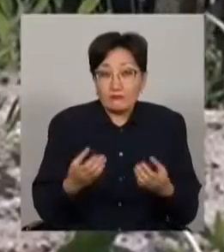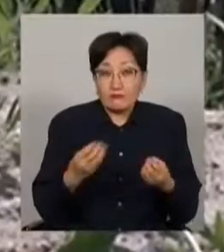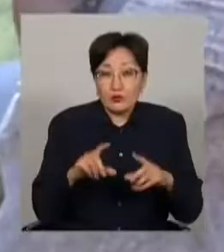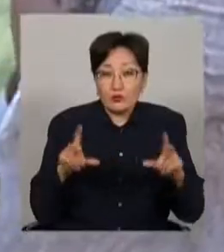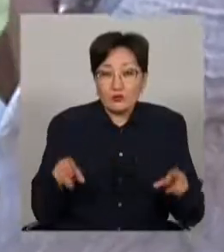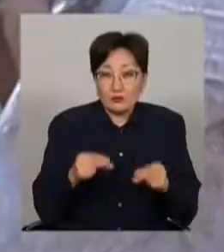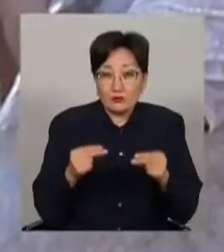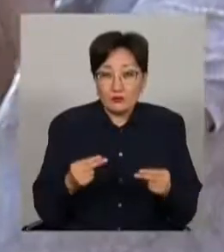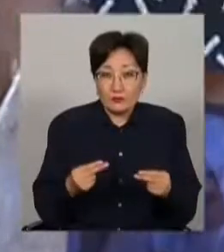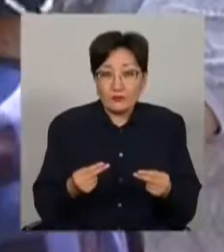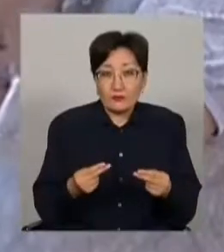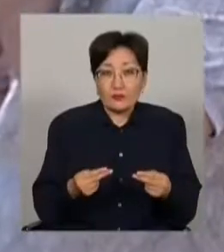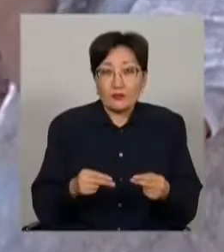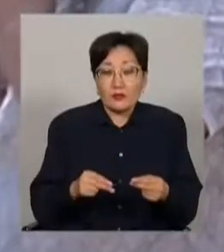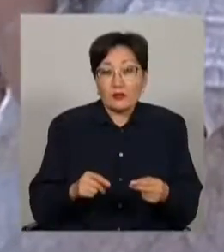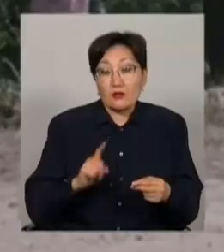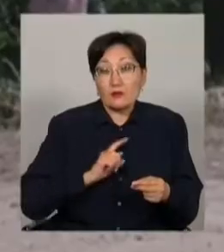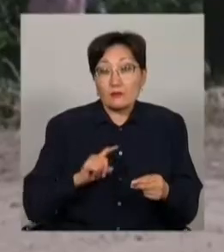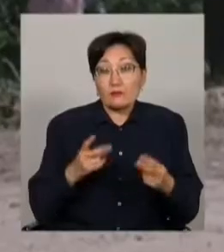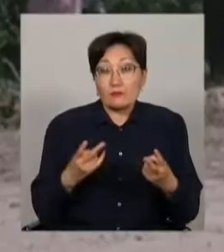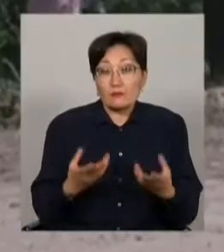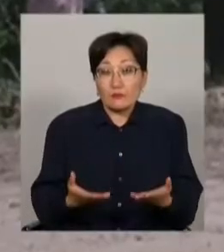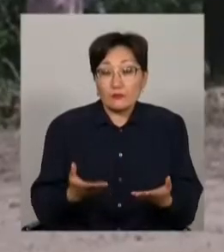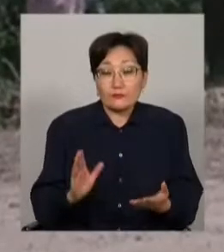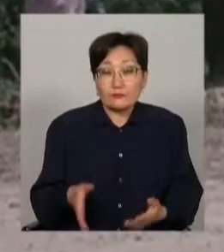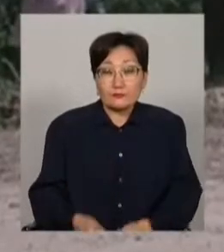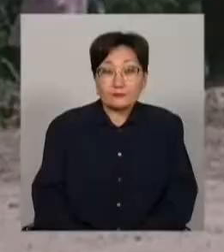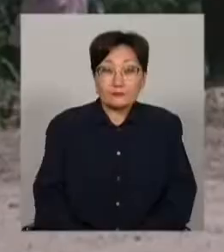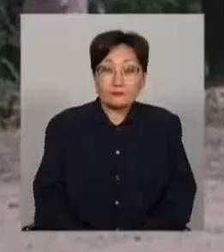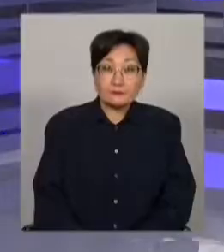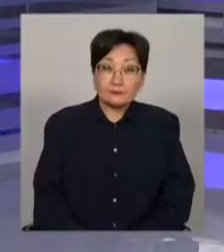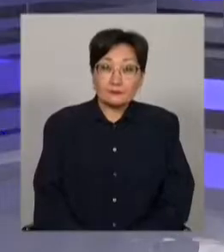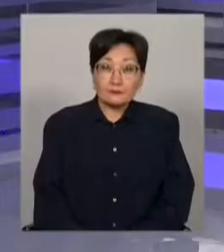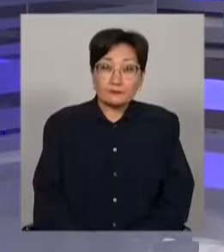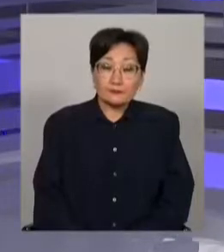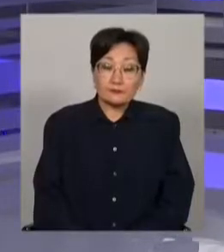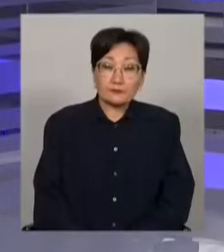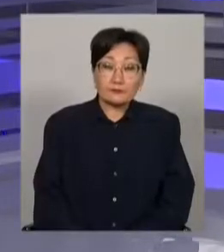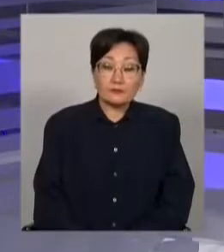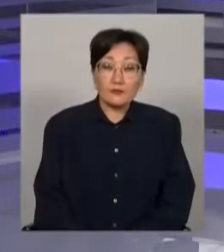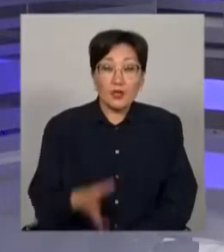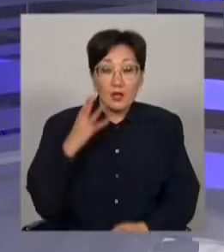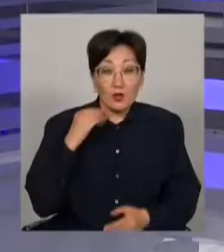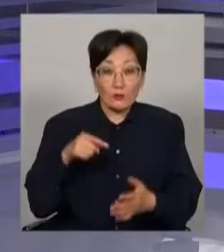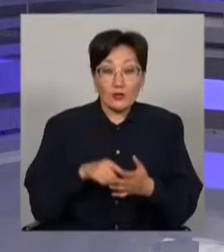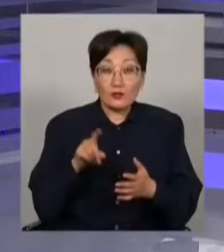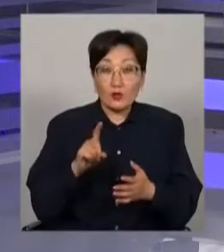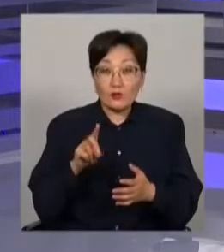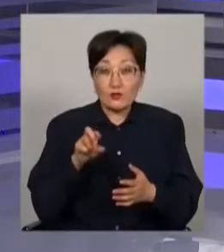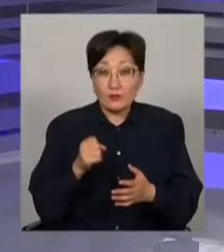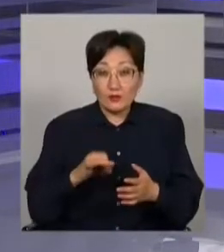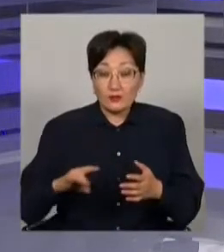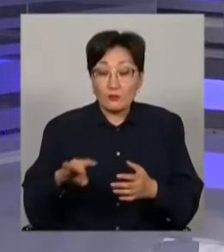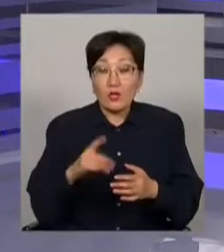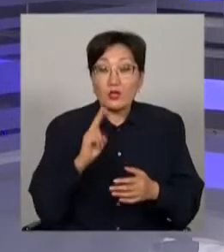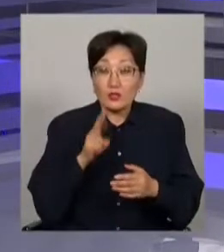қарық болмаса игі. Мадина Оқас, Дидар Исаев, Алматы телеарнасы. Ал Алматының Наурызбай ауданында